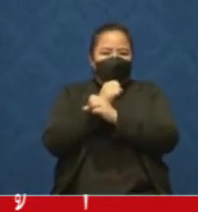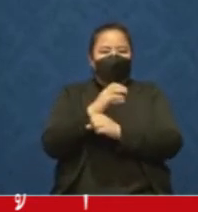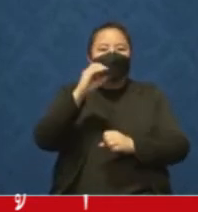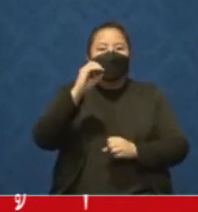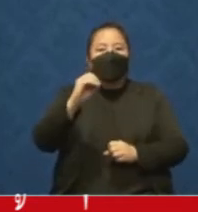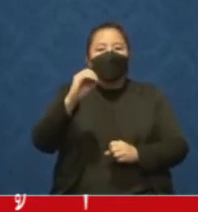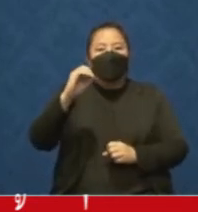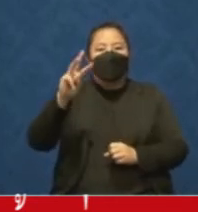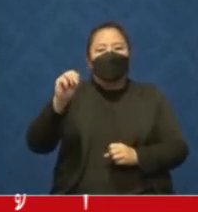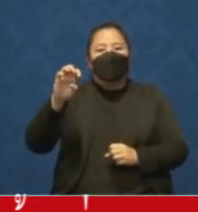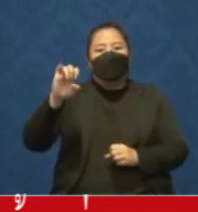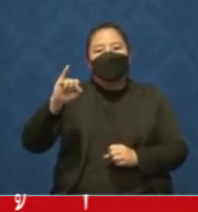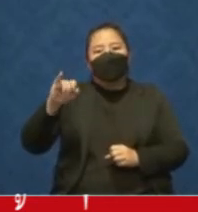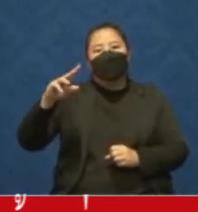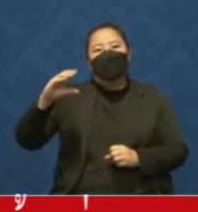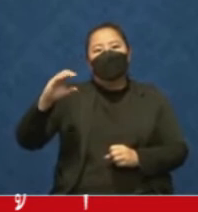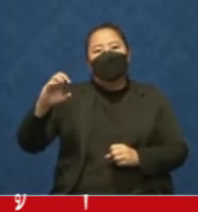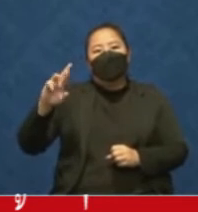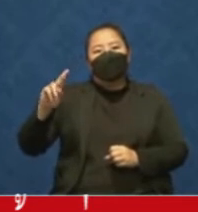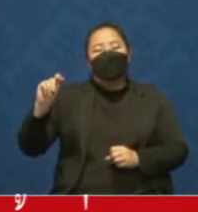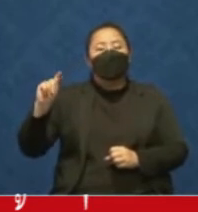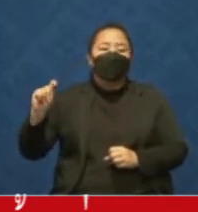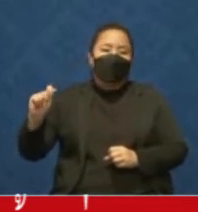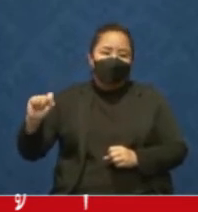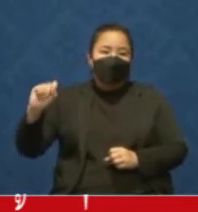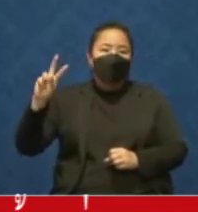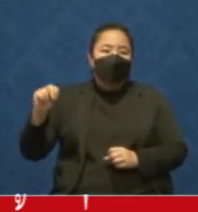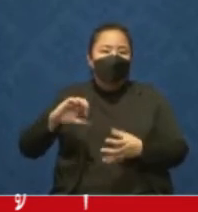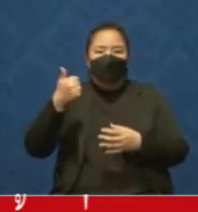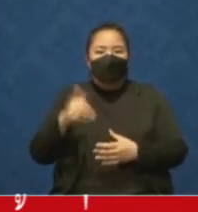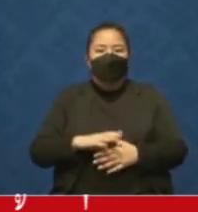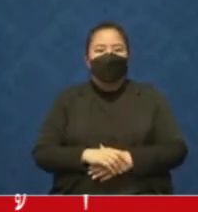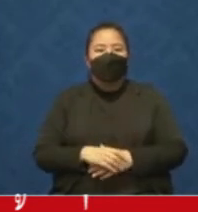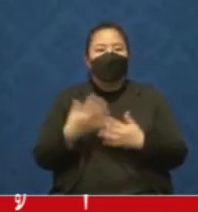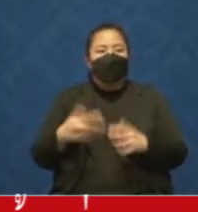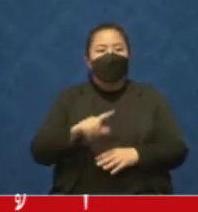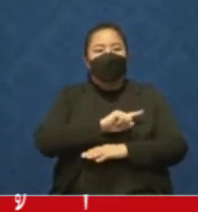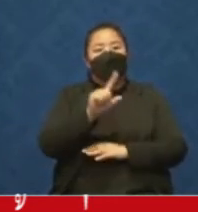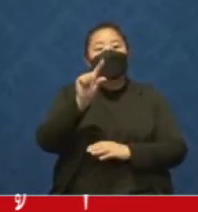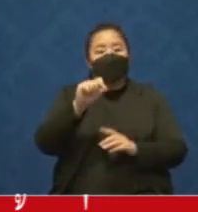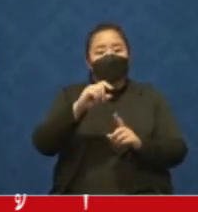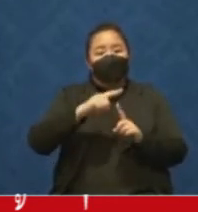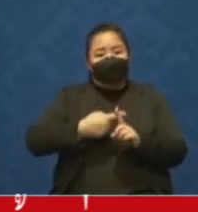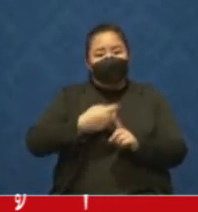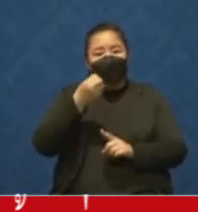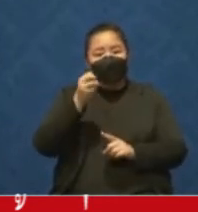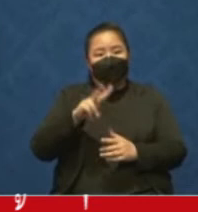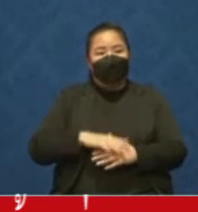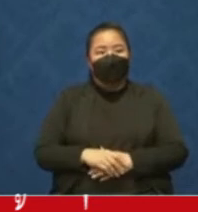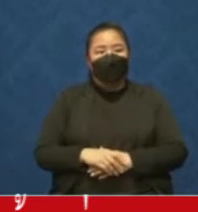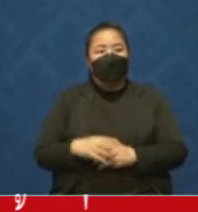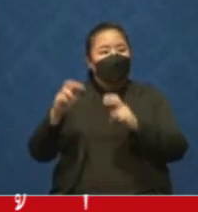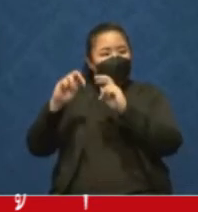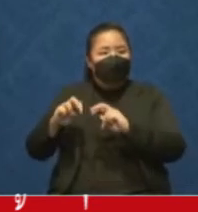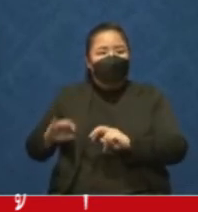ทจะป้องกันโมิคโนได้ ต่ไปครับวันที่ 20 อีไมกี่วน งานวิจัยจาก Lancetนิต